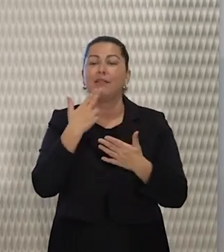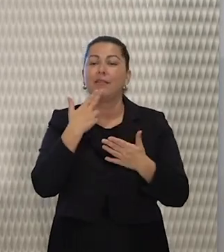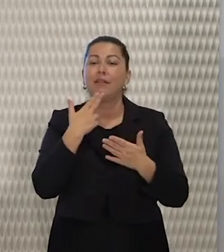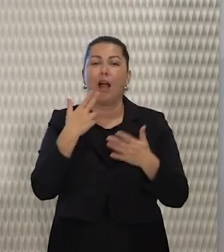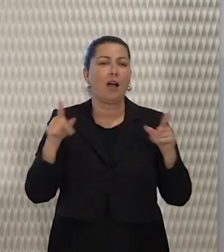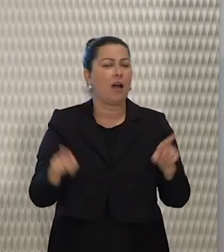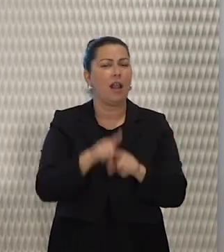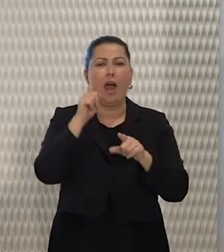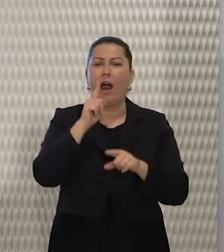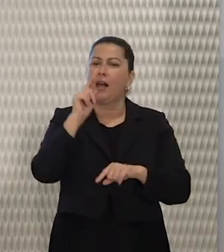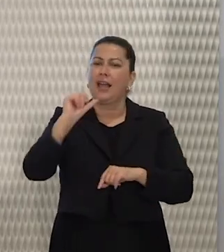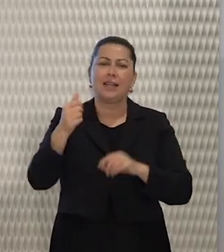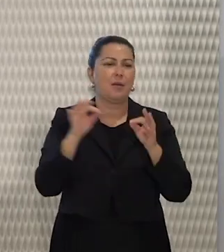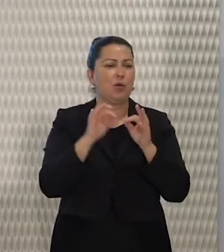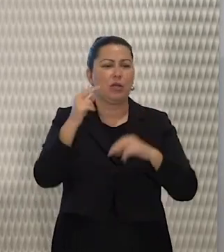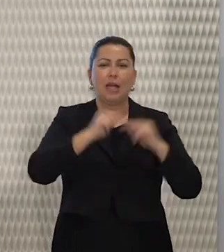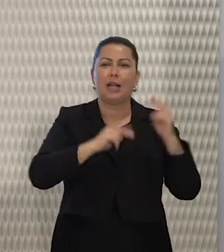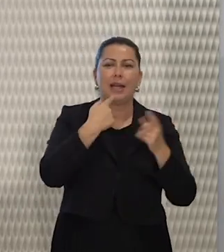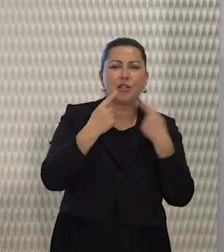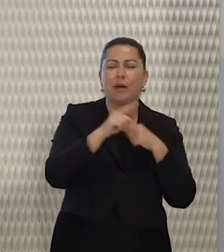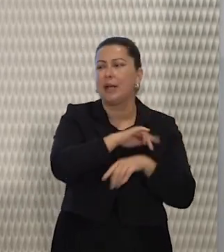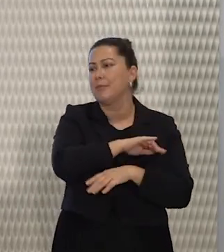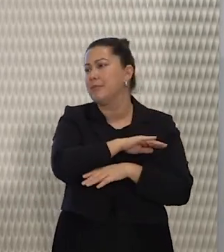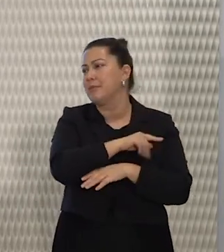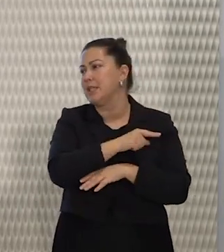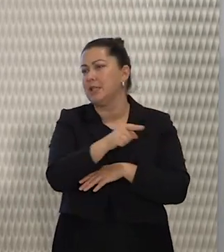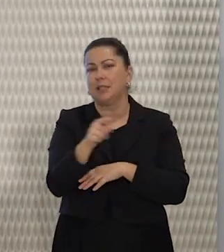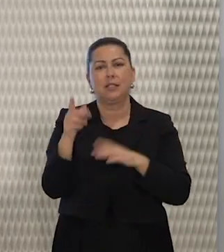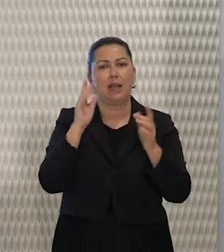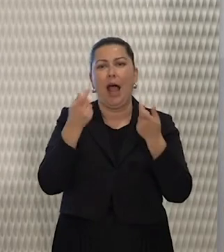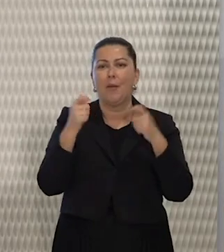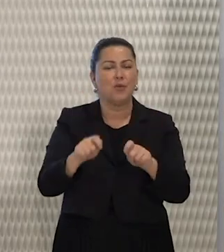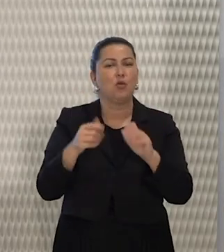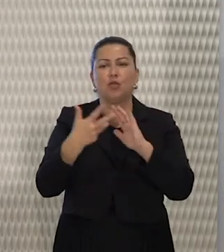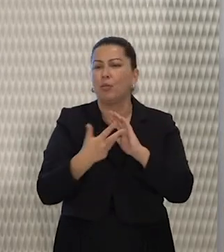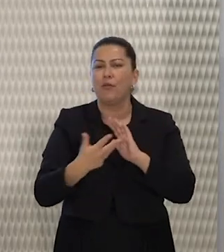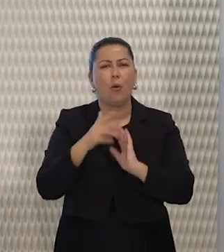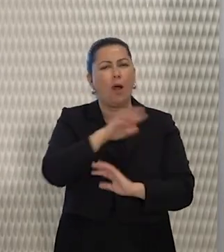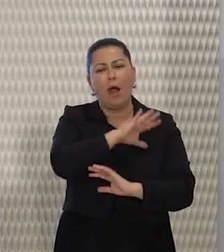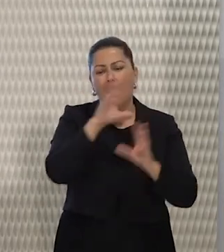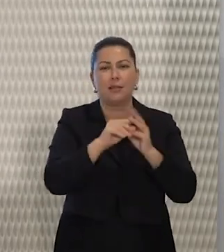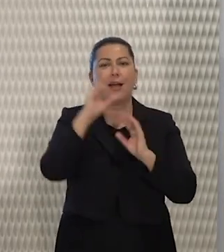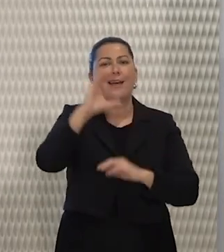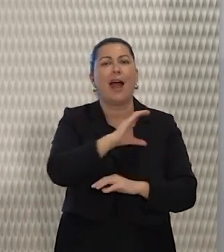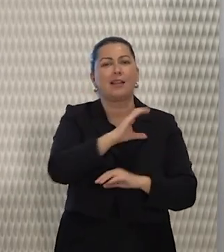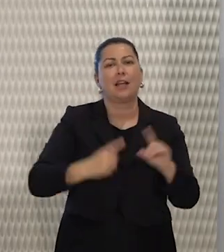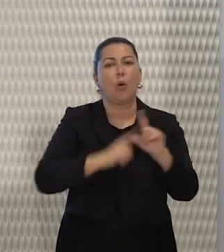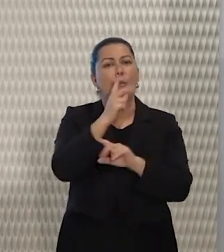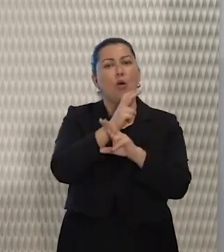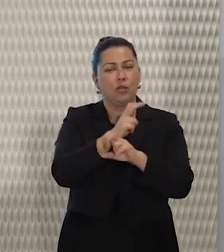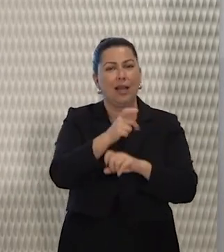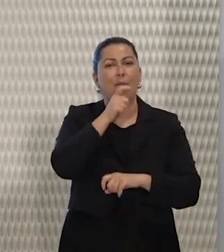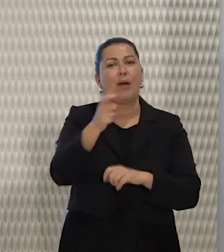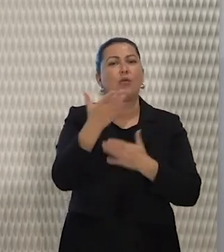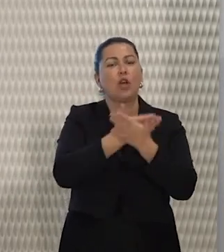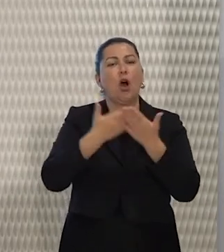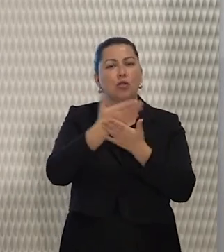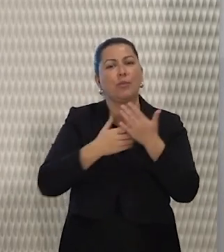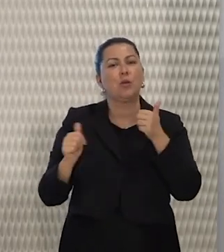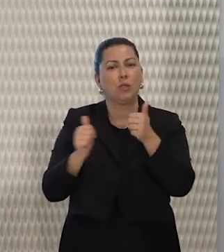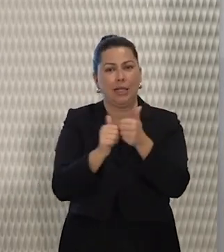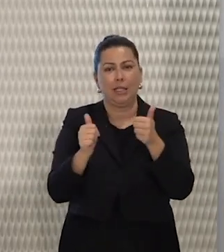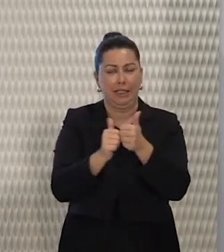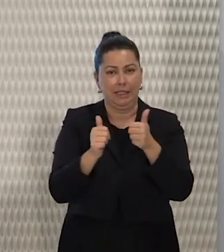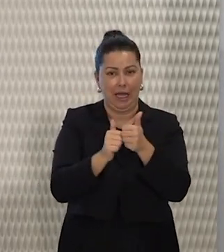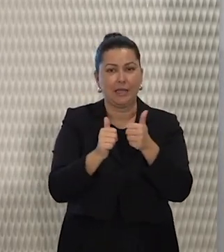ersten Minute an vom Kennenlerngespräch bis hin zur Abschlussprüfung, Caritas Oberösterreich,